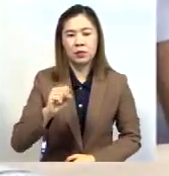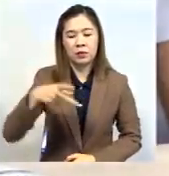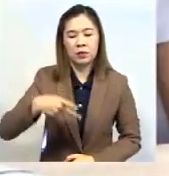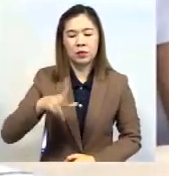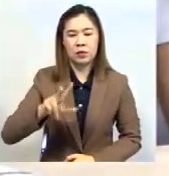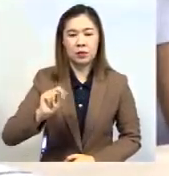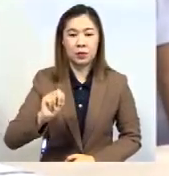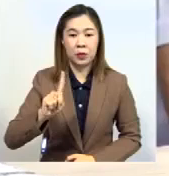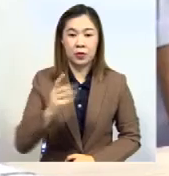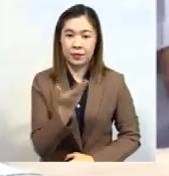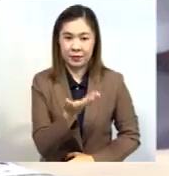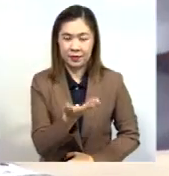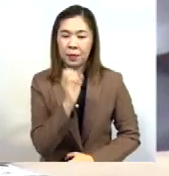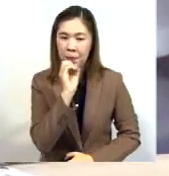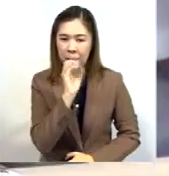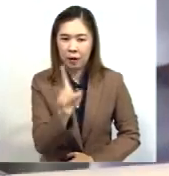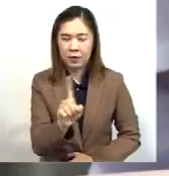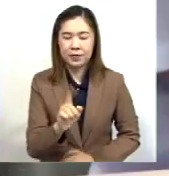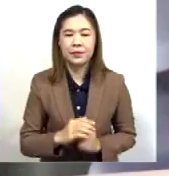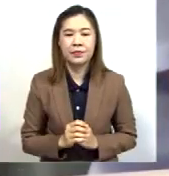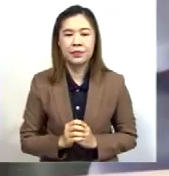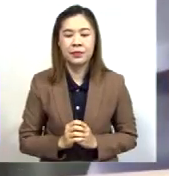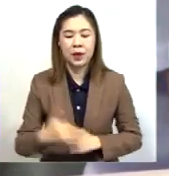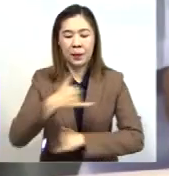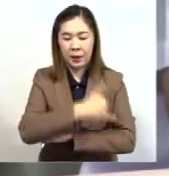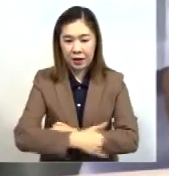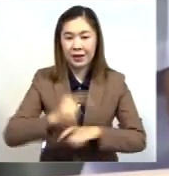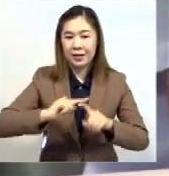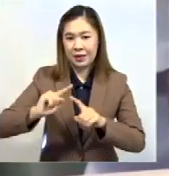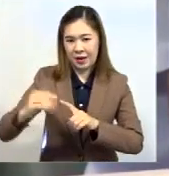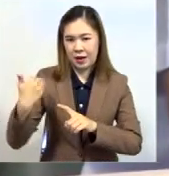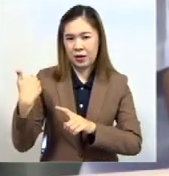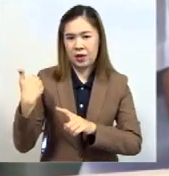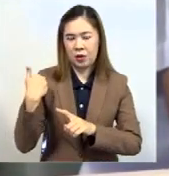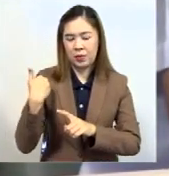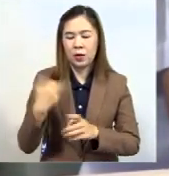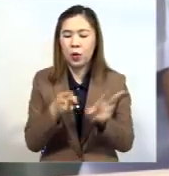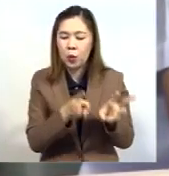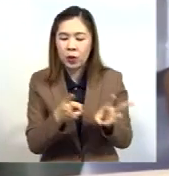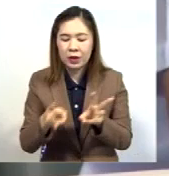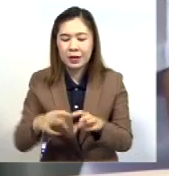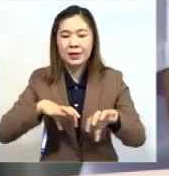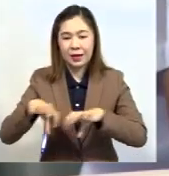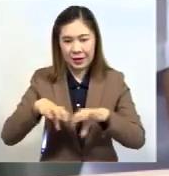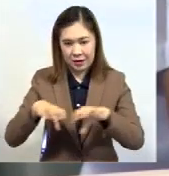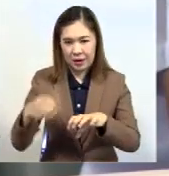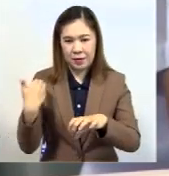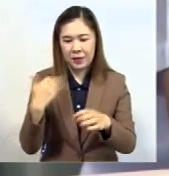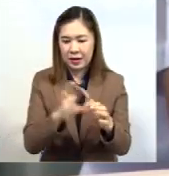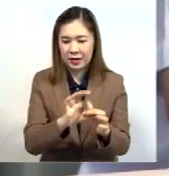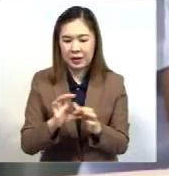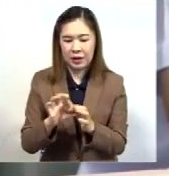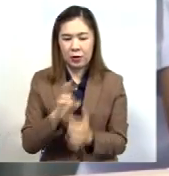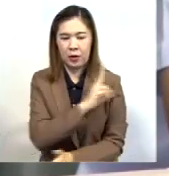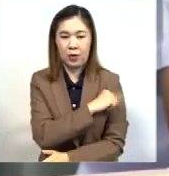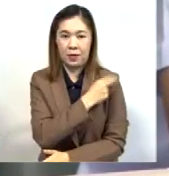องโรคติดต่อทั่วไปก็บอกนะคะว่าตอนนี้ประเทศต่างๆเขามีการยกระดับอยู่แล้วเพื่อที่จะให้สอดคล้องกับองค์การอน